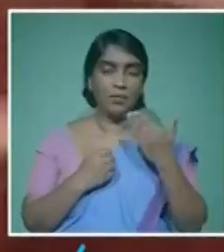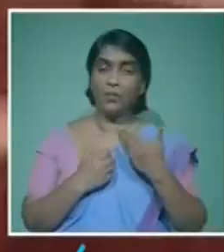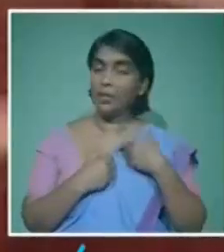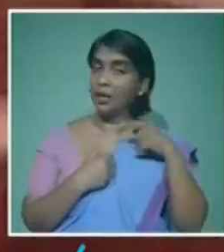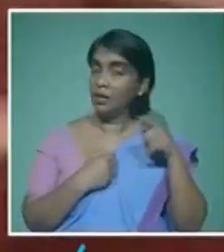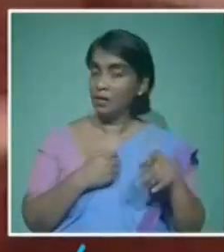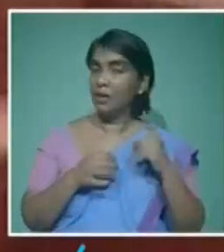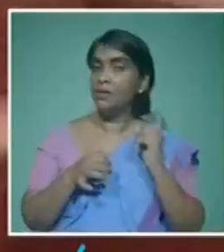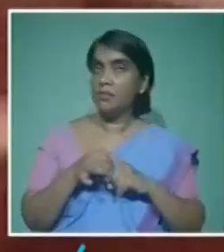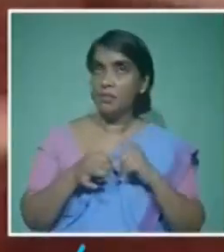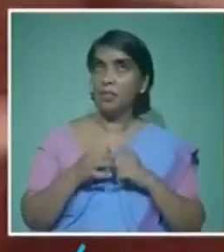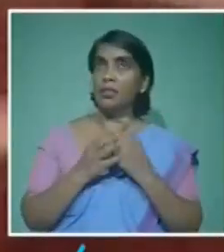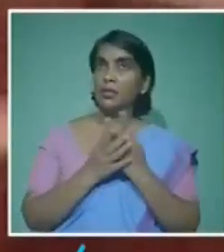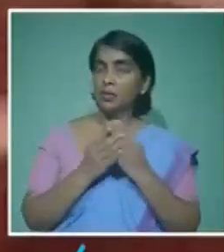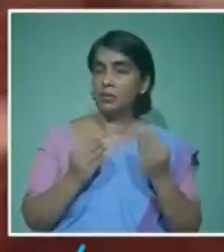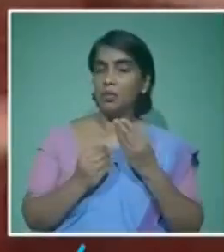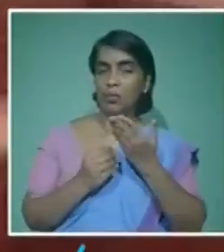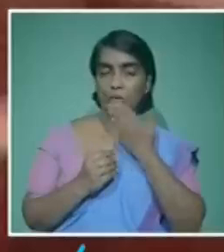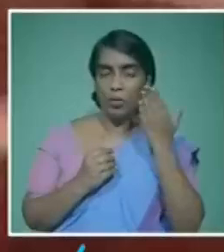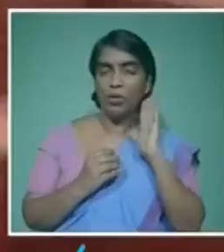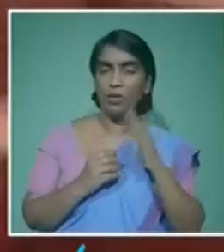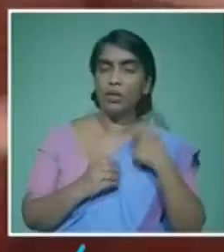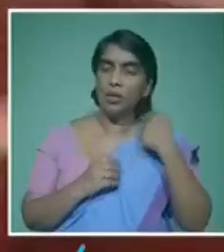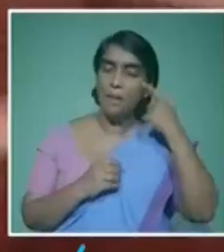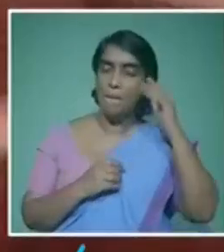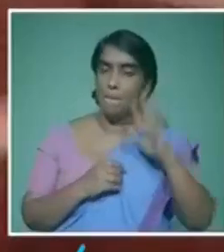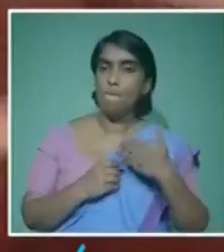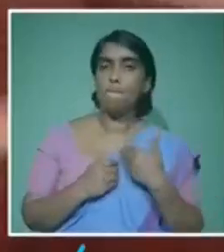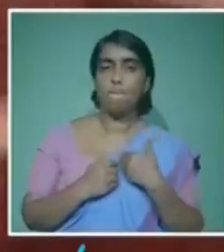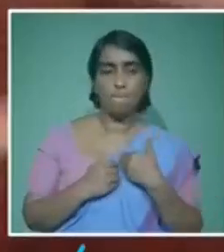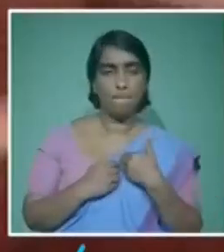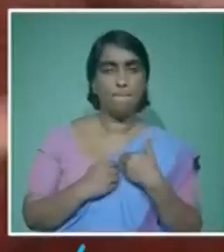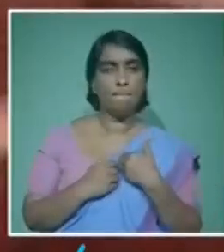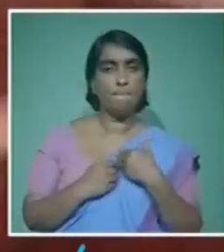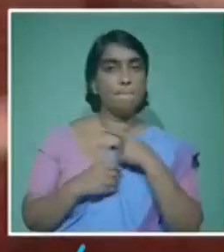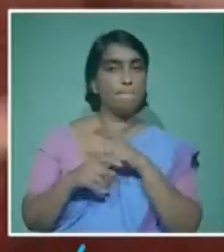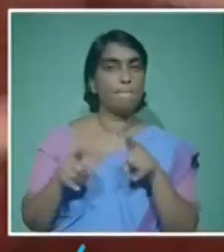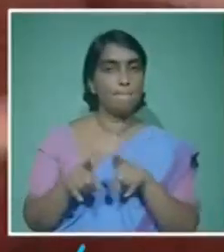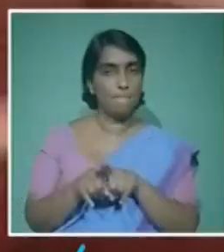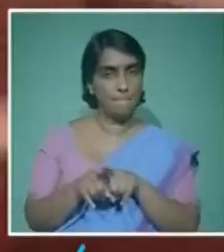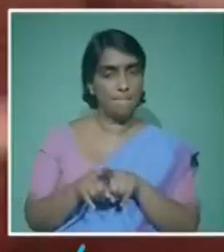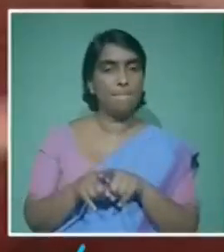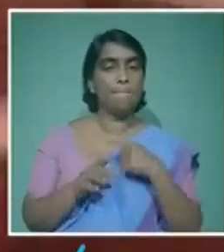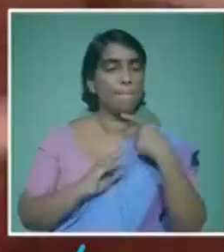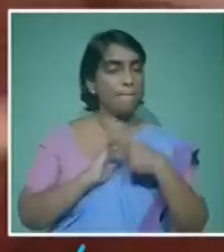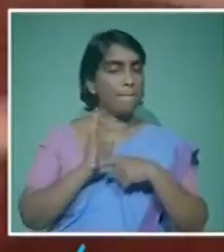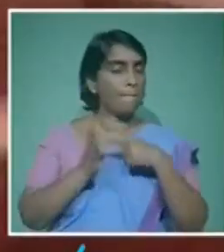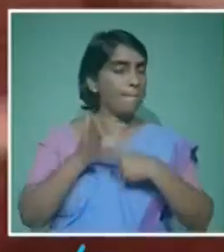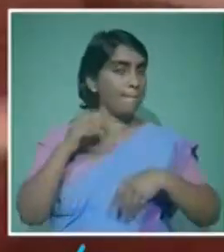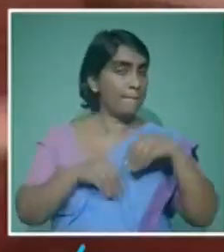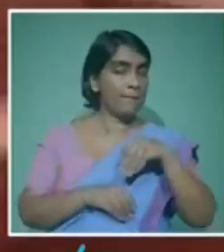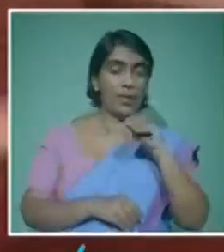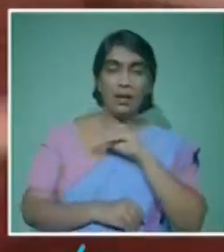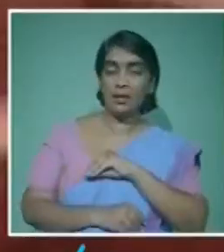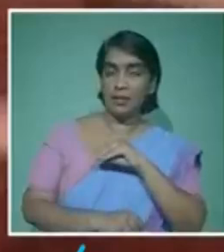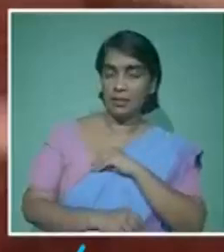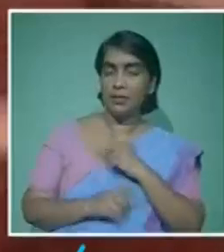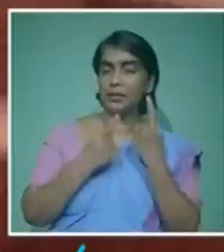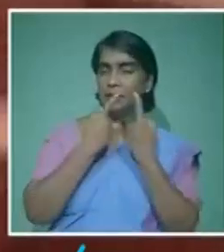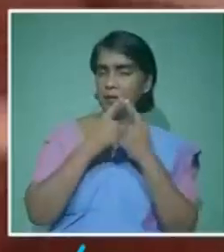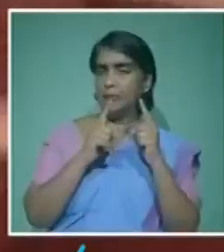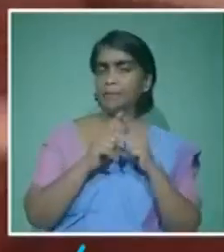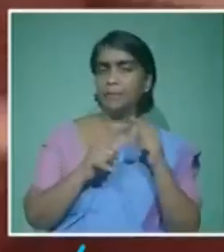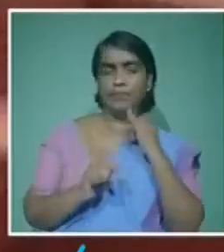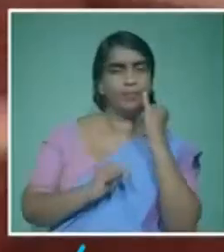என எதிர்பார்க்கின்றேன். இதை விடுத்து இப்பிரச்சனை குறித்து அரசியல் லாபம் கருதி வரும் விமர்சனங்களை மாத்திரம் முன்வைத்துக்